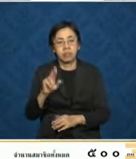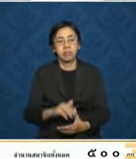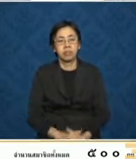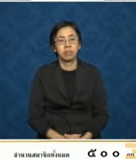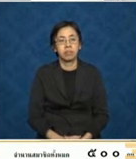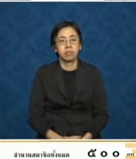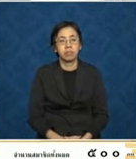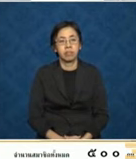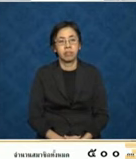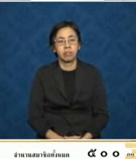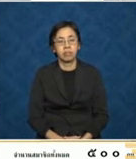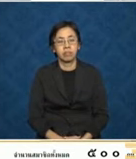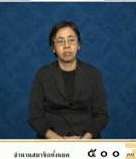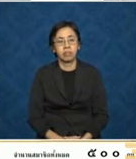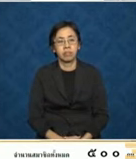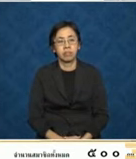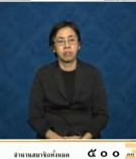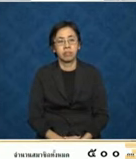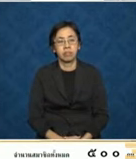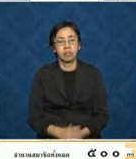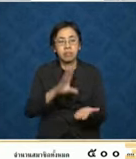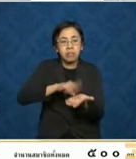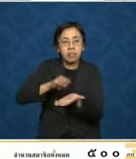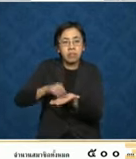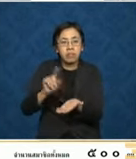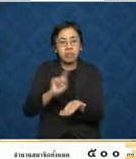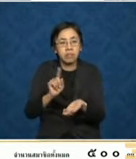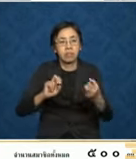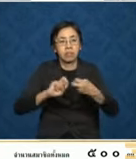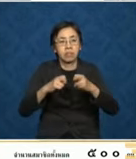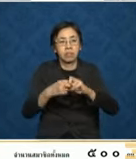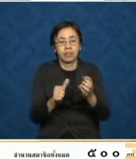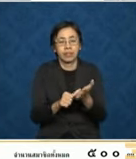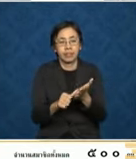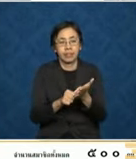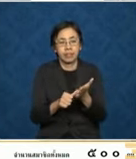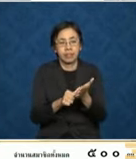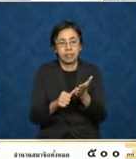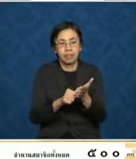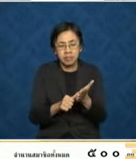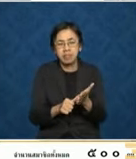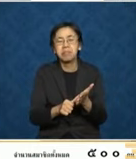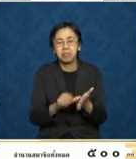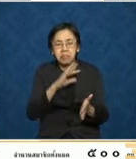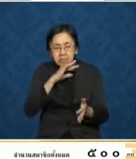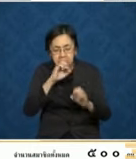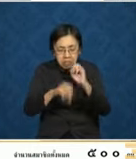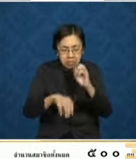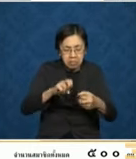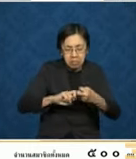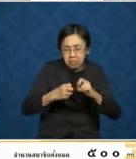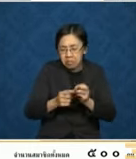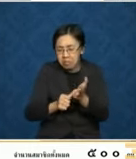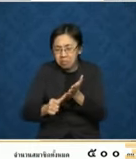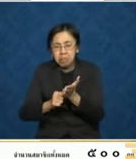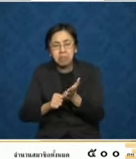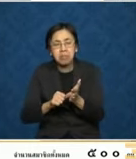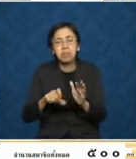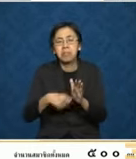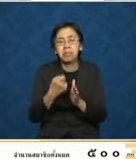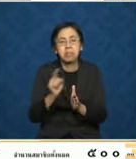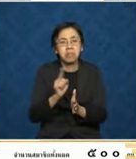หั่นตระกูลท่านได้ข้อมูลว่าปัญหาการแก้ขยะปัจจุบันนี้ที่เกิดปัญหาก็มาจากเรื่